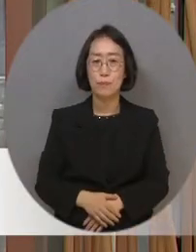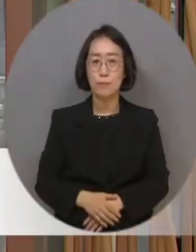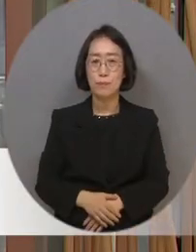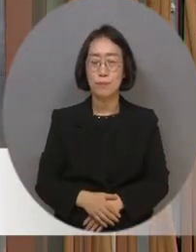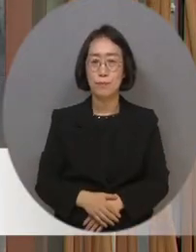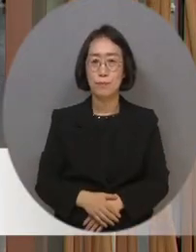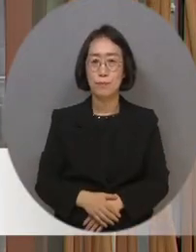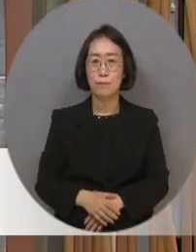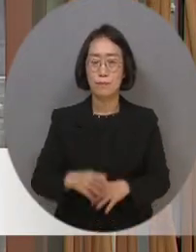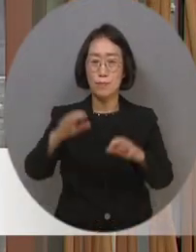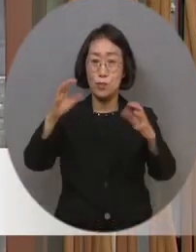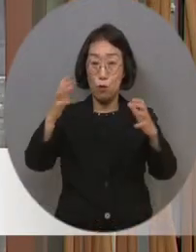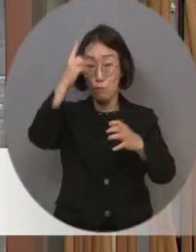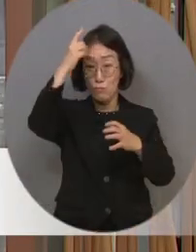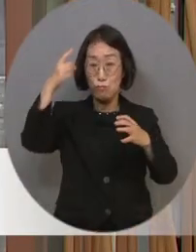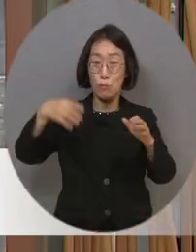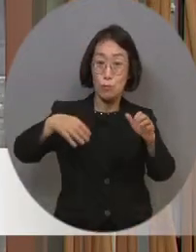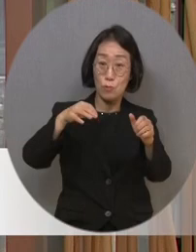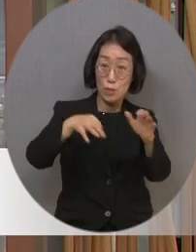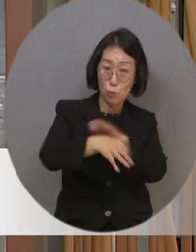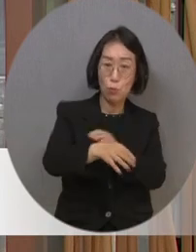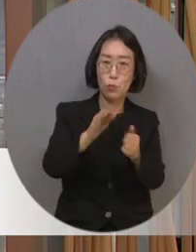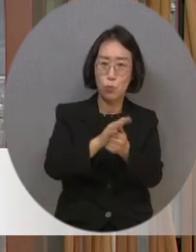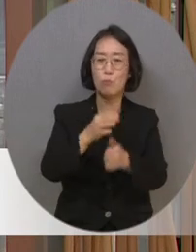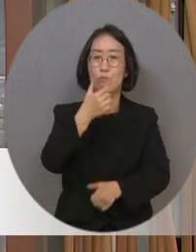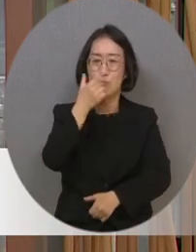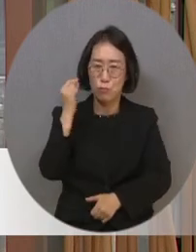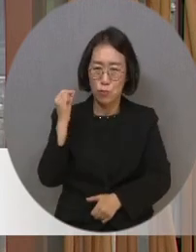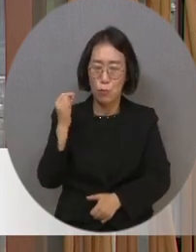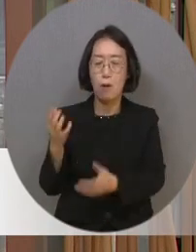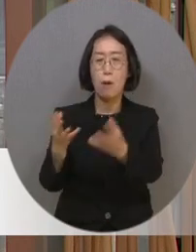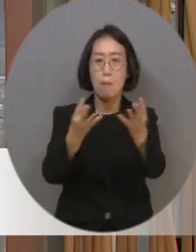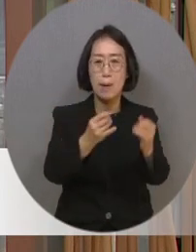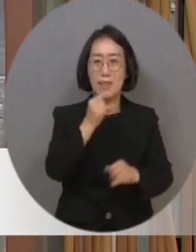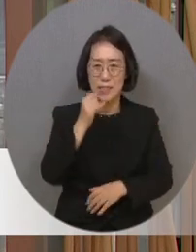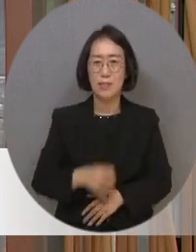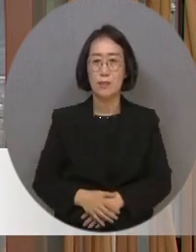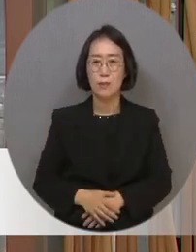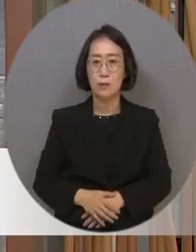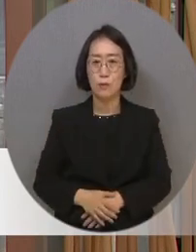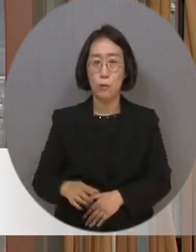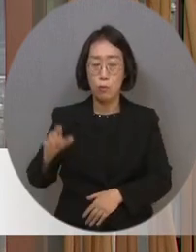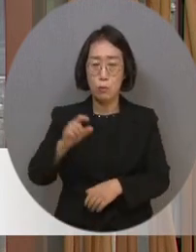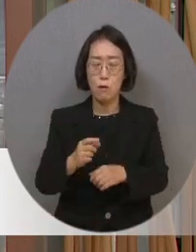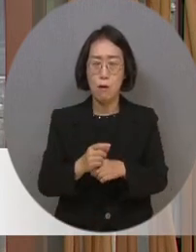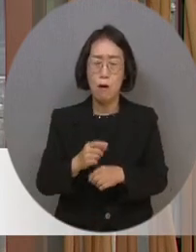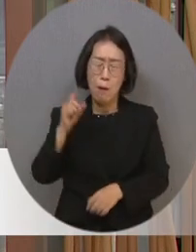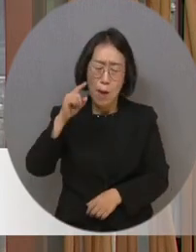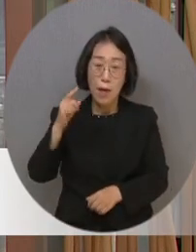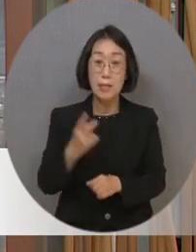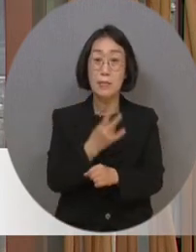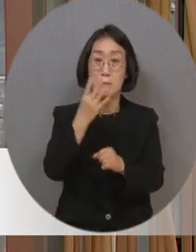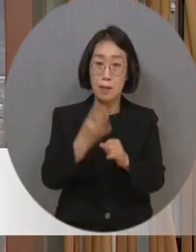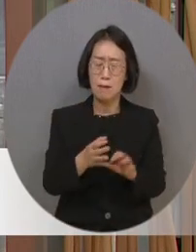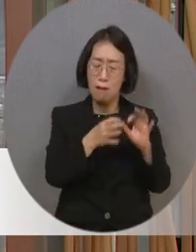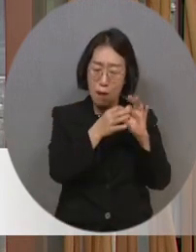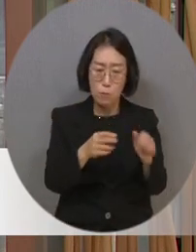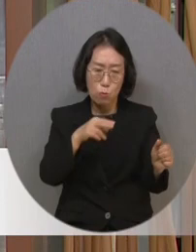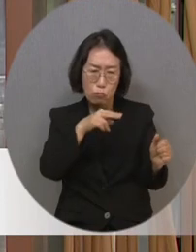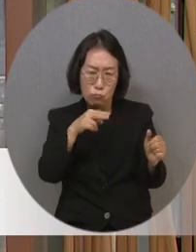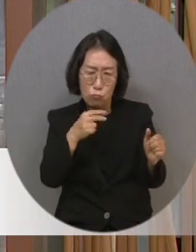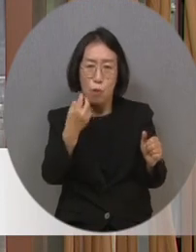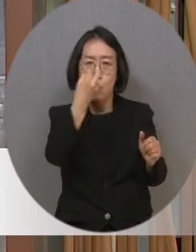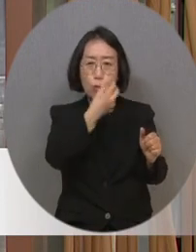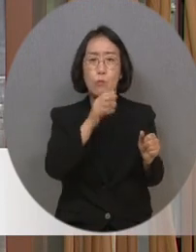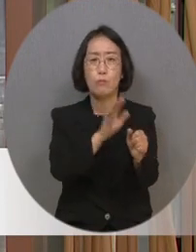국가 지원만으로는 부족한 분들이 사실 많이 있습니다. 심지어 24시간 동안 케어를 필요로 하시는